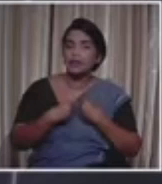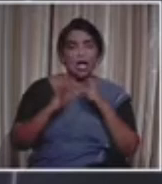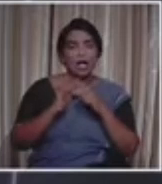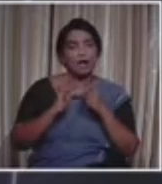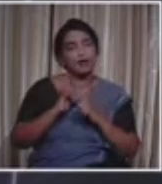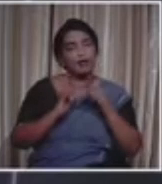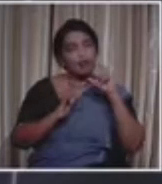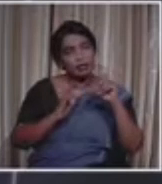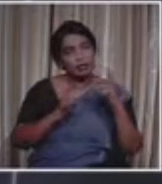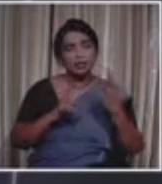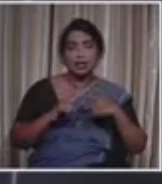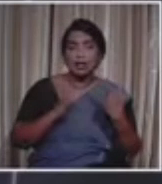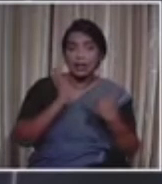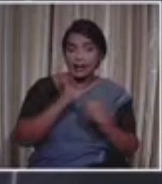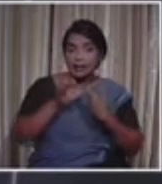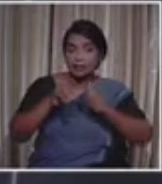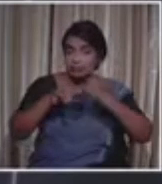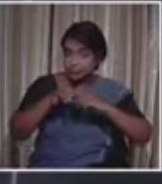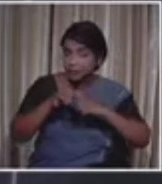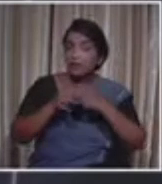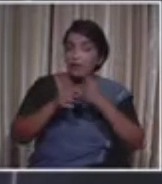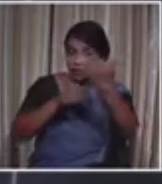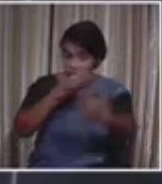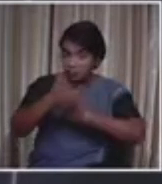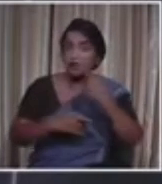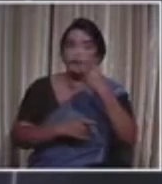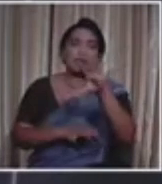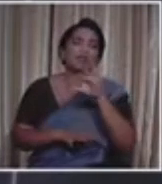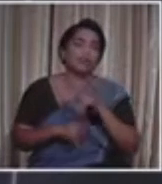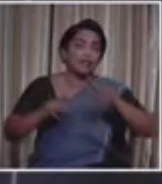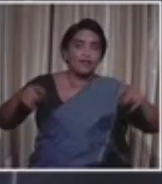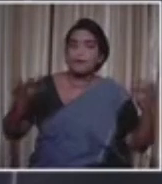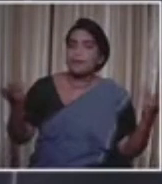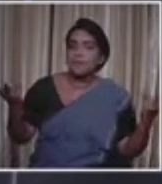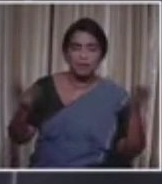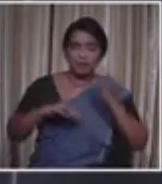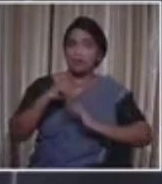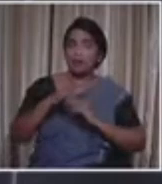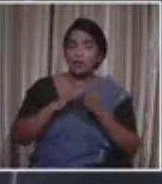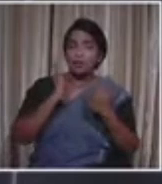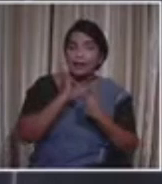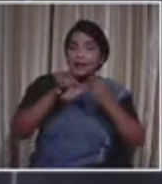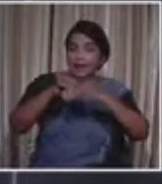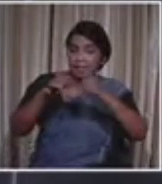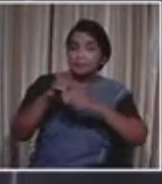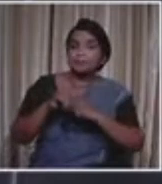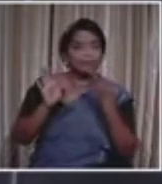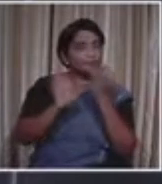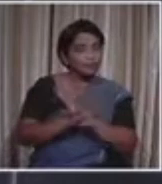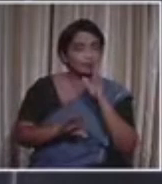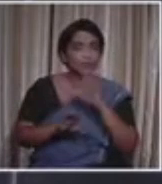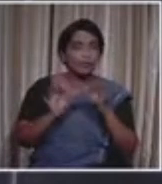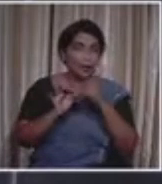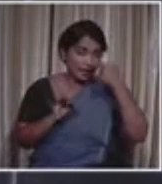හරි Reliance එක හරි ටෙන්ඩර් එක දැම්මම ඉදිරිපත් වෙන එක කෙනා විතර අපිට ගන්න පුළුවන්. මේ මෙතෙක් කල් අපි කරපු ක්‍රමවේද තමයි ටෙන්ඩර් කරාම එන්නේ. දැන් පහුගිය දවසේ ගත්ත